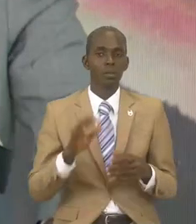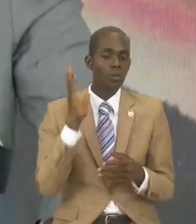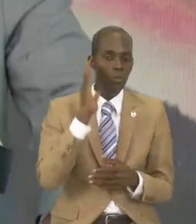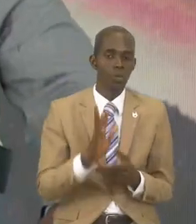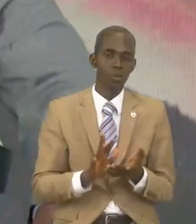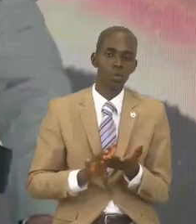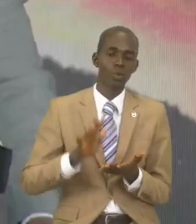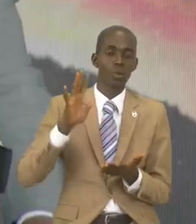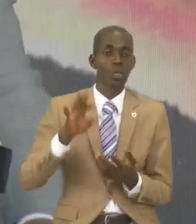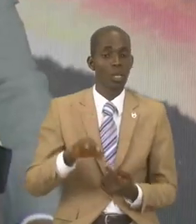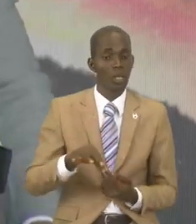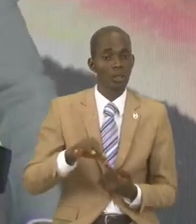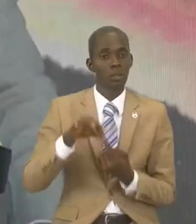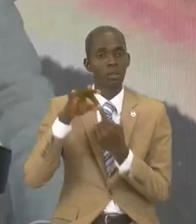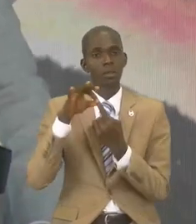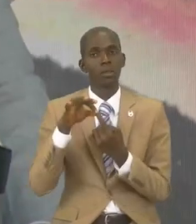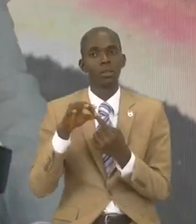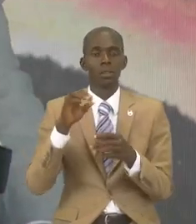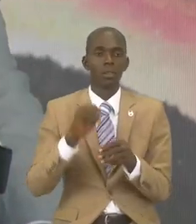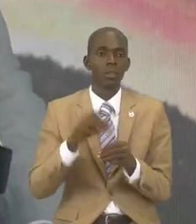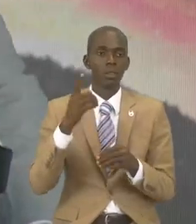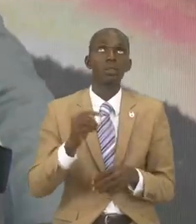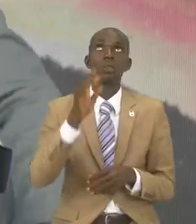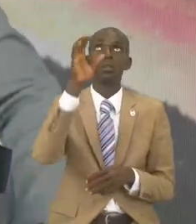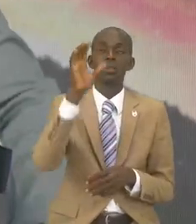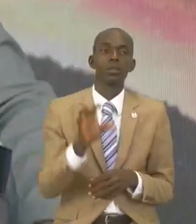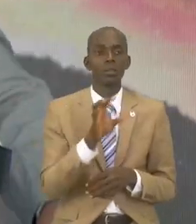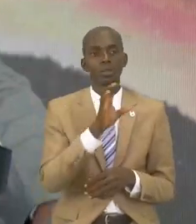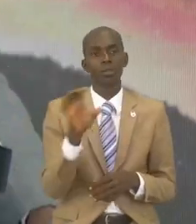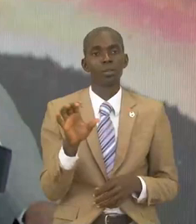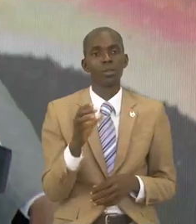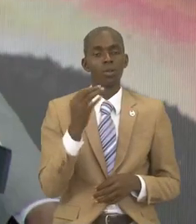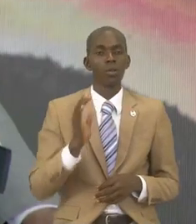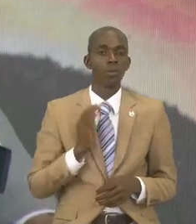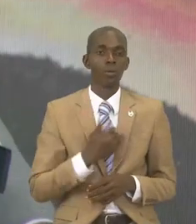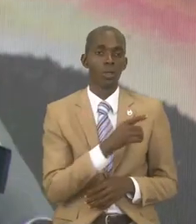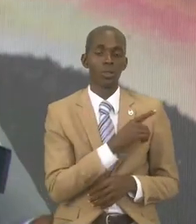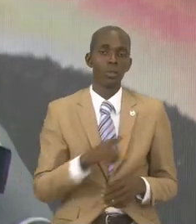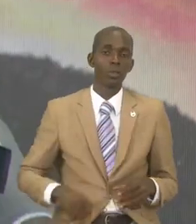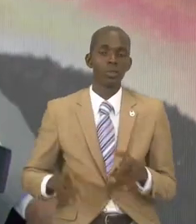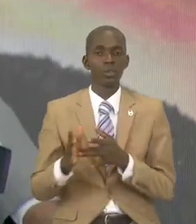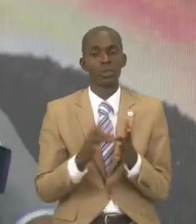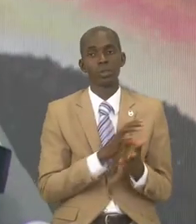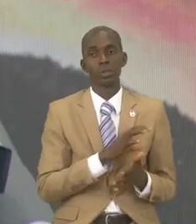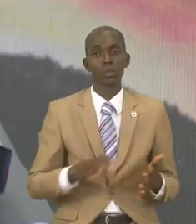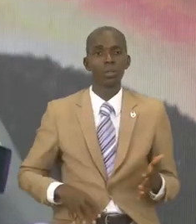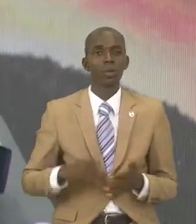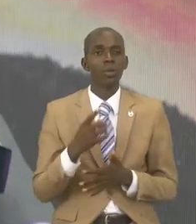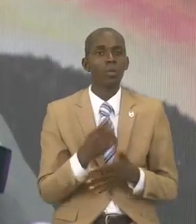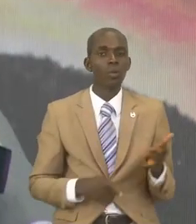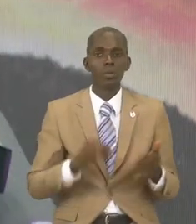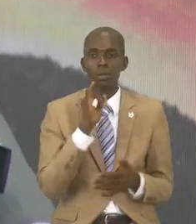glorifie d'autre chose que de la croix de notre Seigneur Jésus-Christ. Quelle est ta